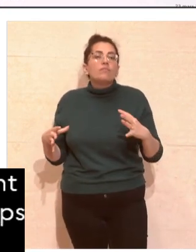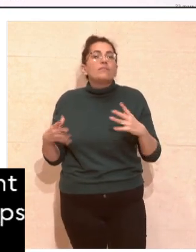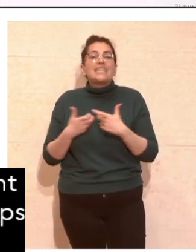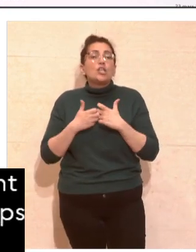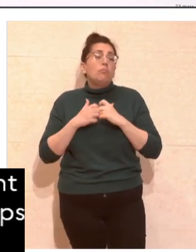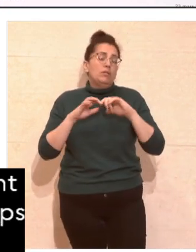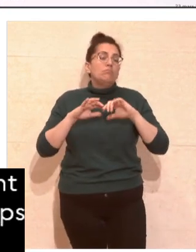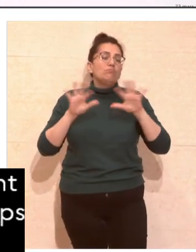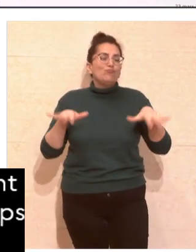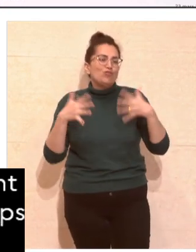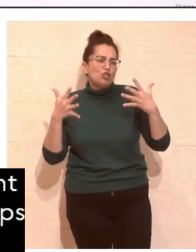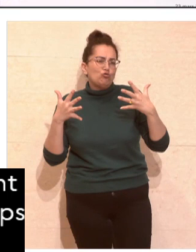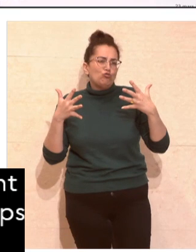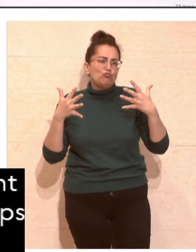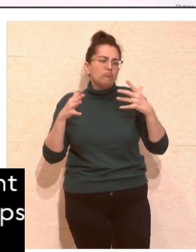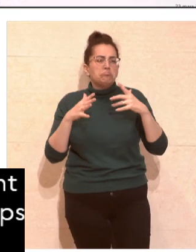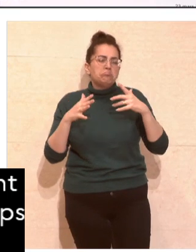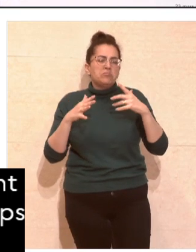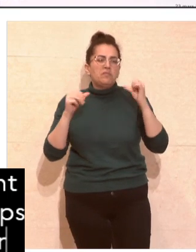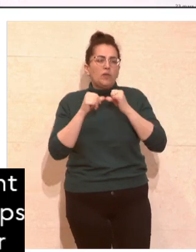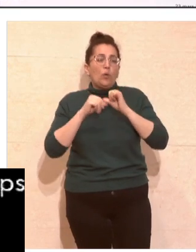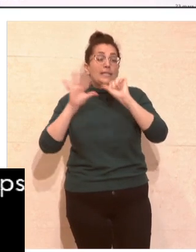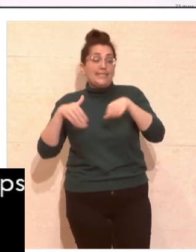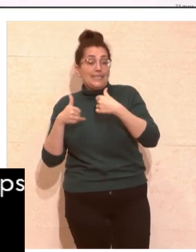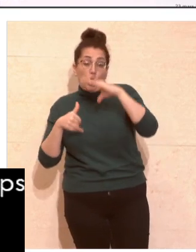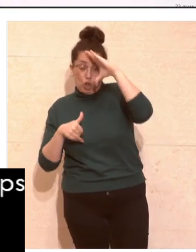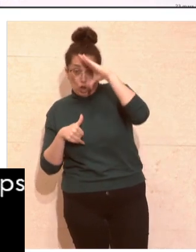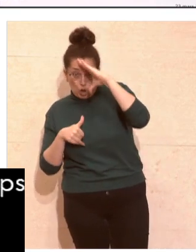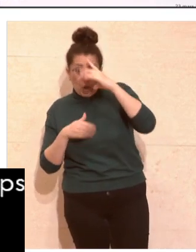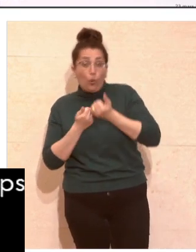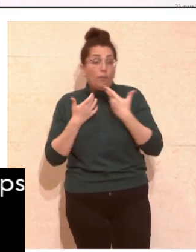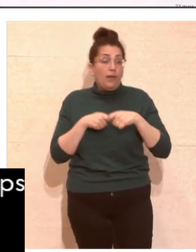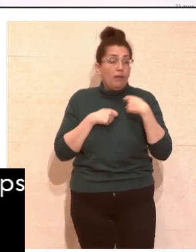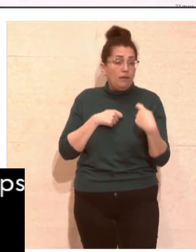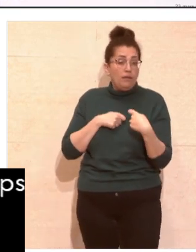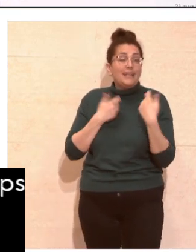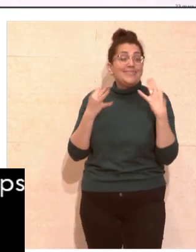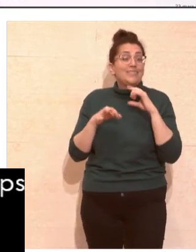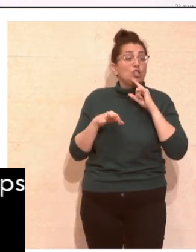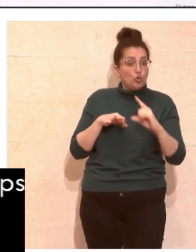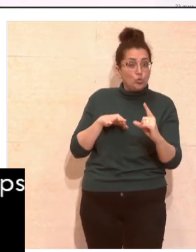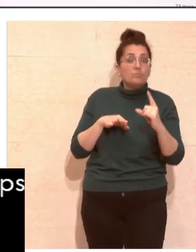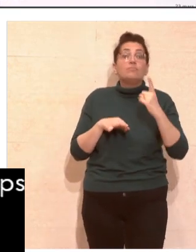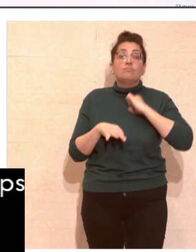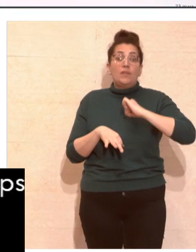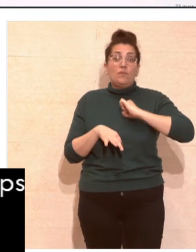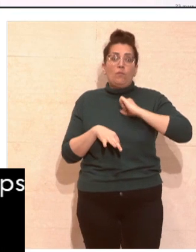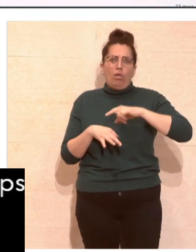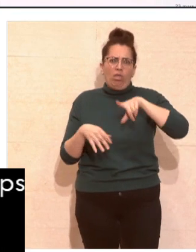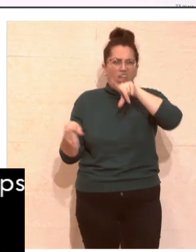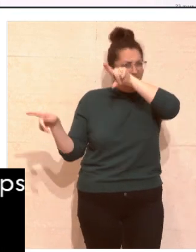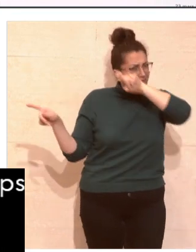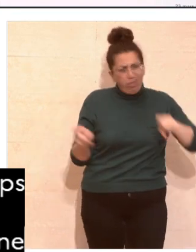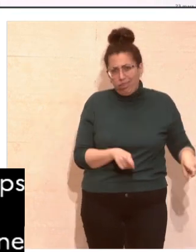6 heures de sommeil, donc ce qui pourrait paraître correct, sachant que là en plus c'était pour des adultes, eh bien on arrive en fait à une dégradation des performances équivalente à